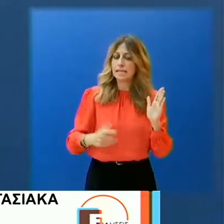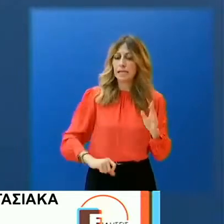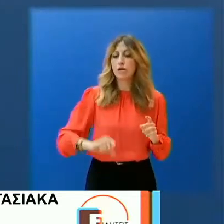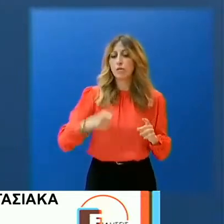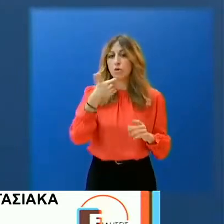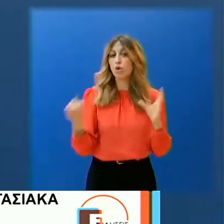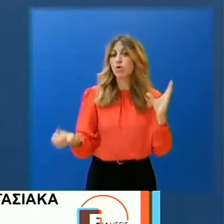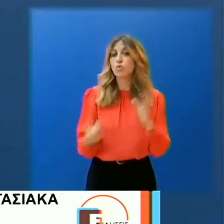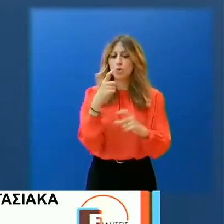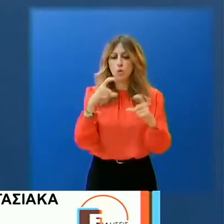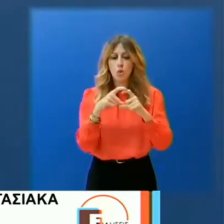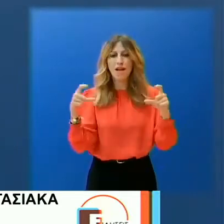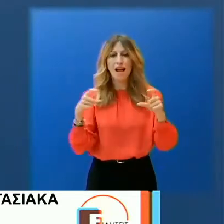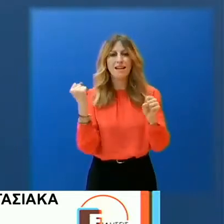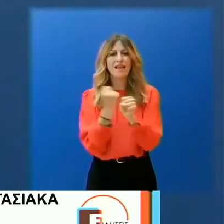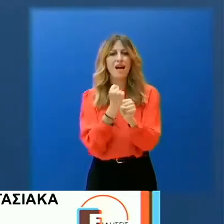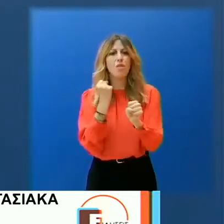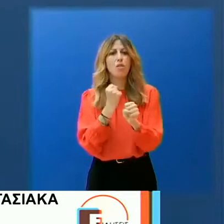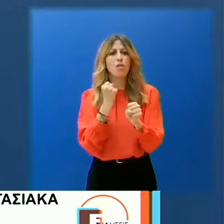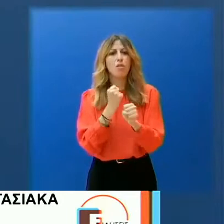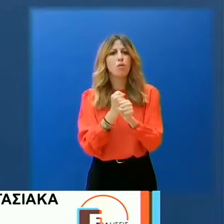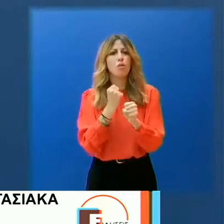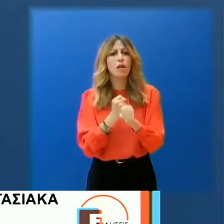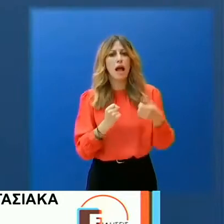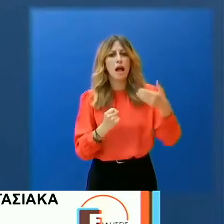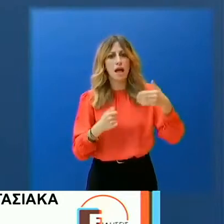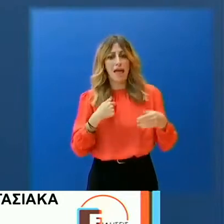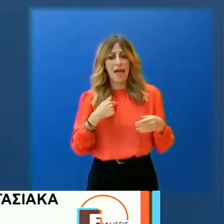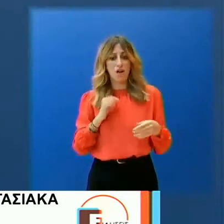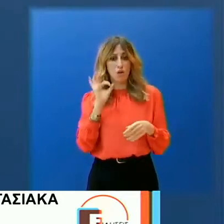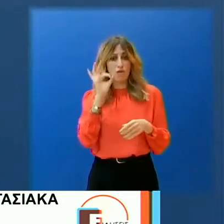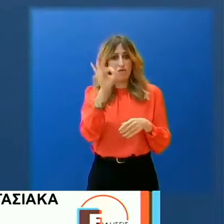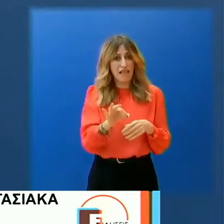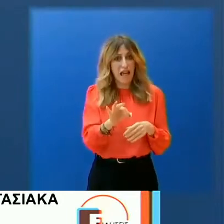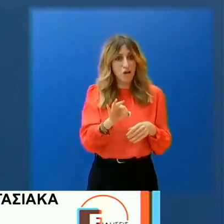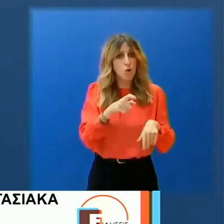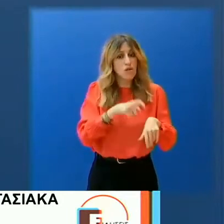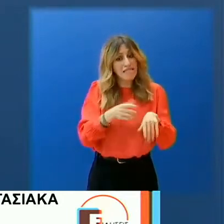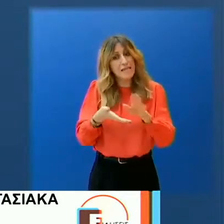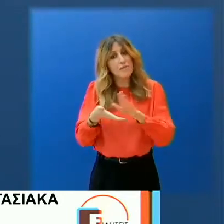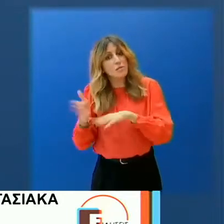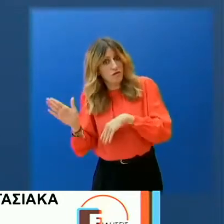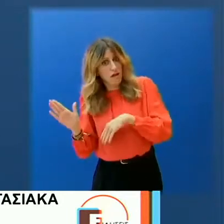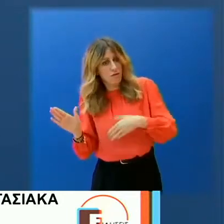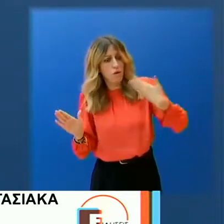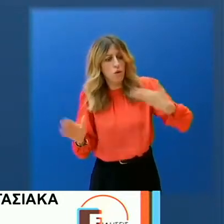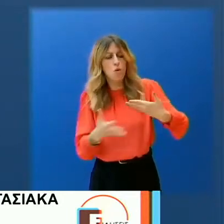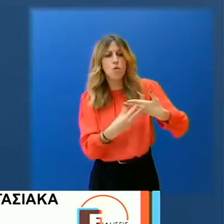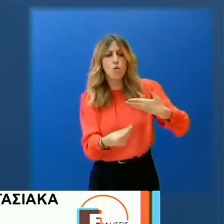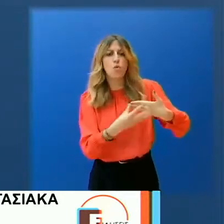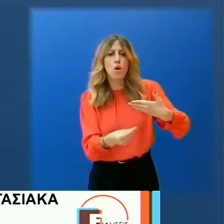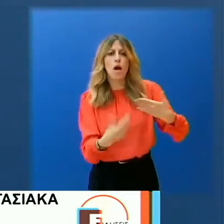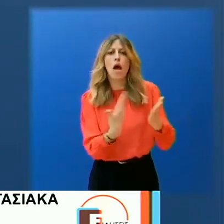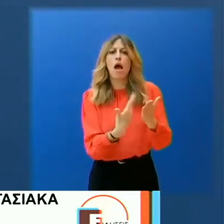χρονίων προβλημάτων στην αγορά εργασίας, όπως τα φαινόμενα υποδηλωμένης ή αδήλωτης εργασίας και απλήρωτων